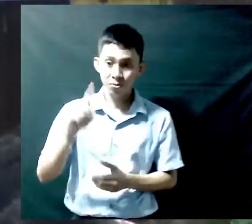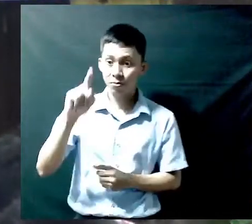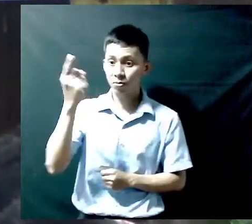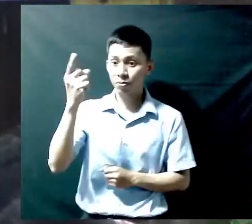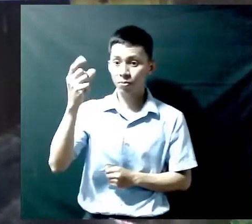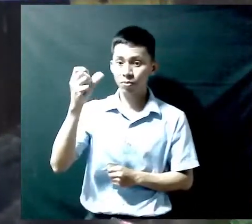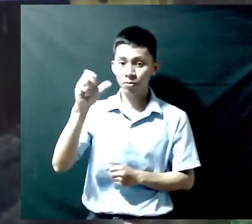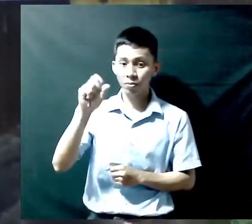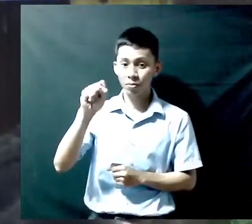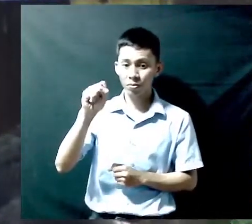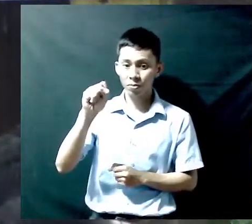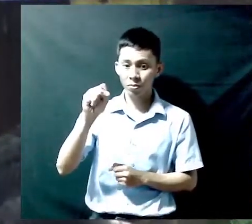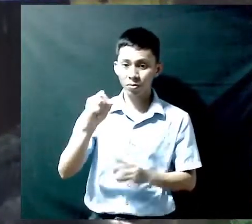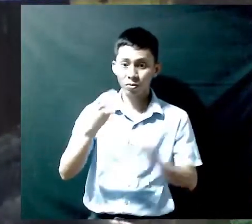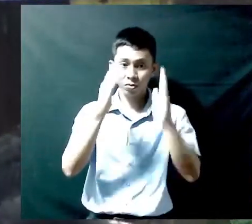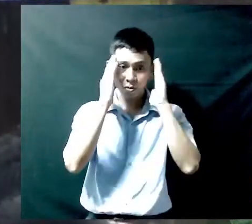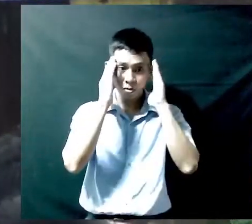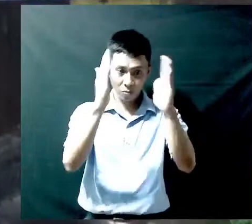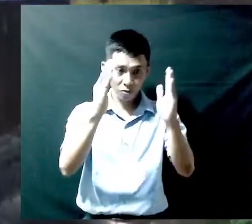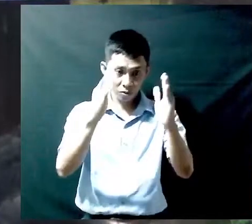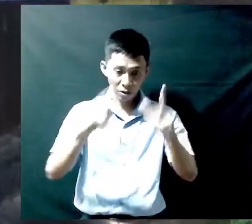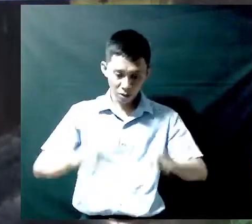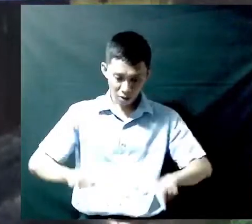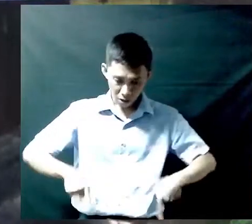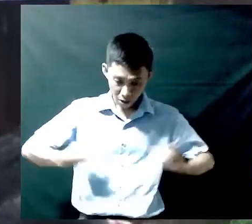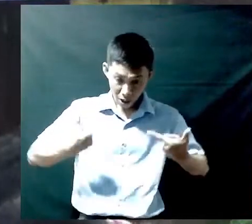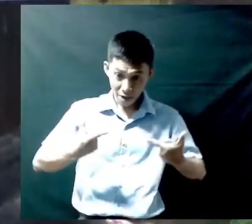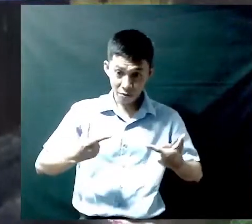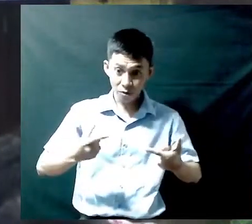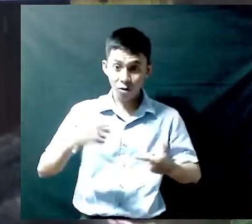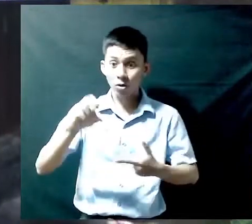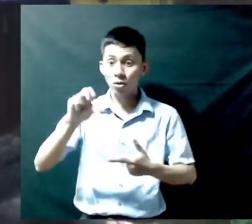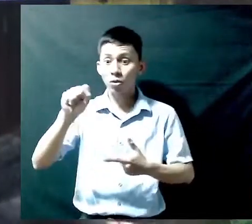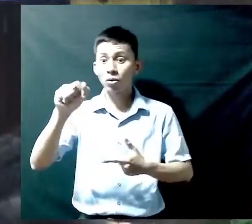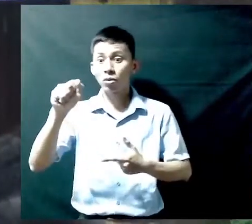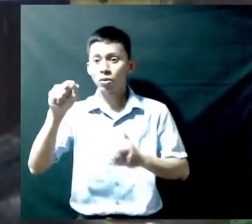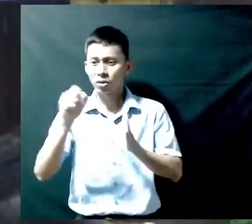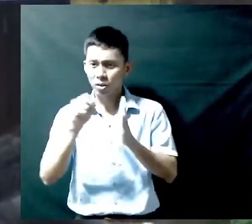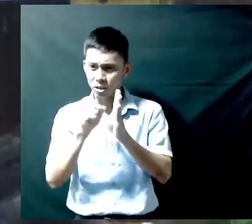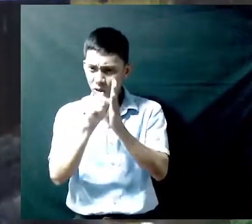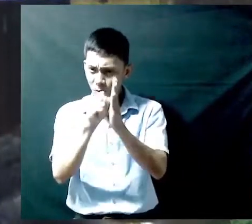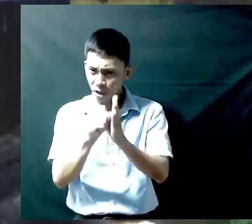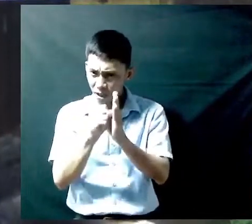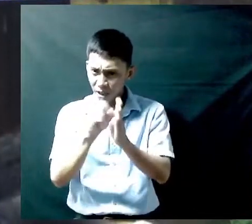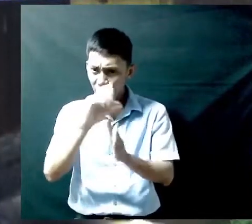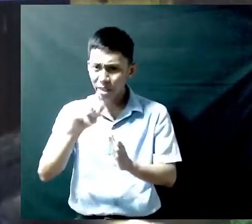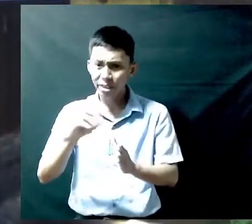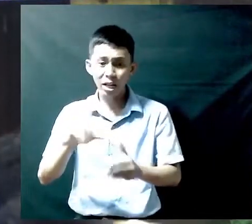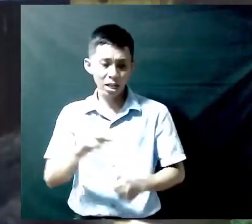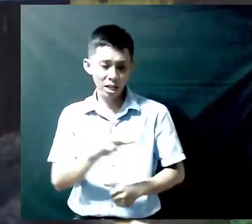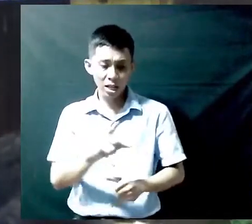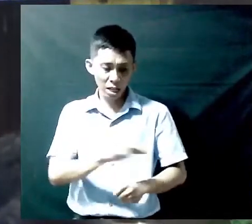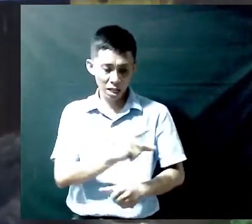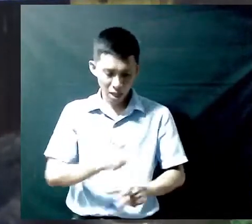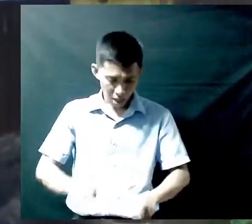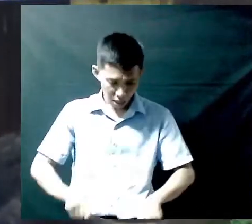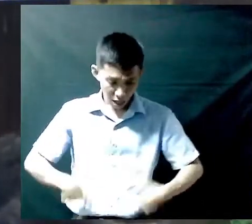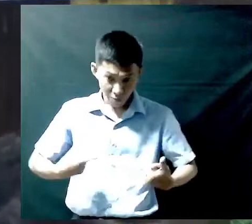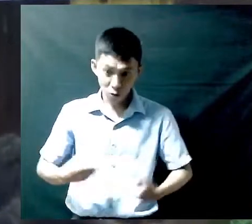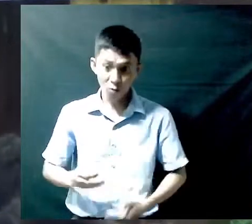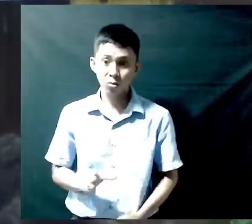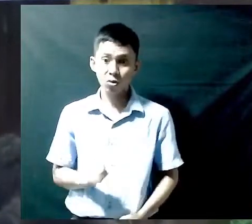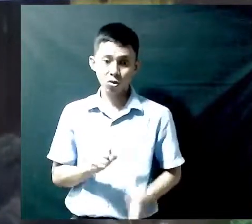Samuel focuses more on the life of Samuel and Saul. While ang 2 Samuel focuses more on the life of King